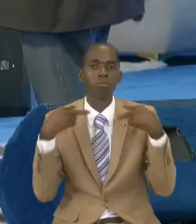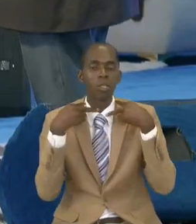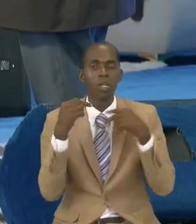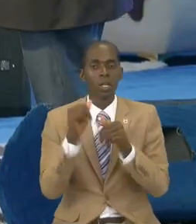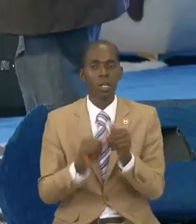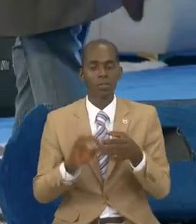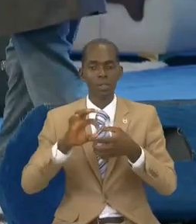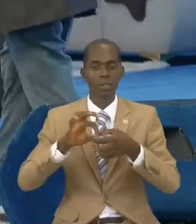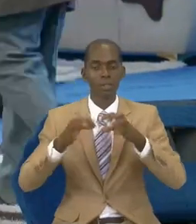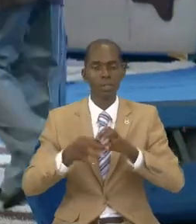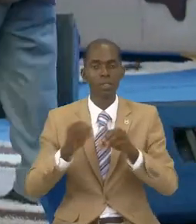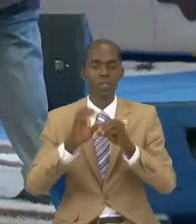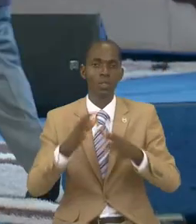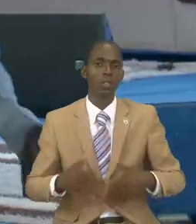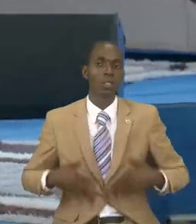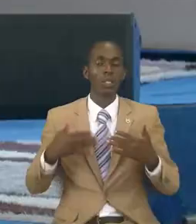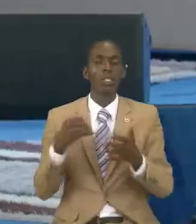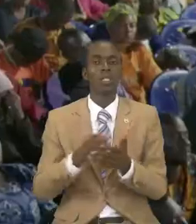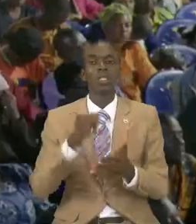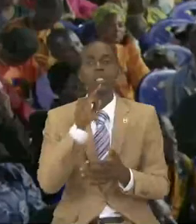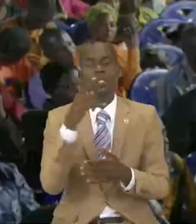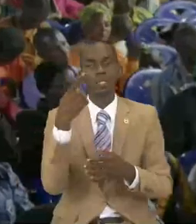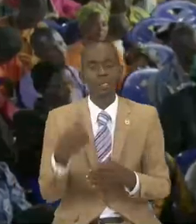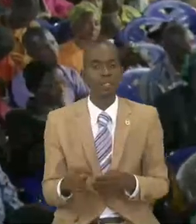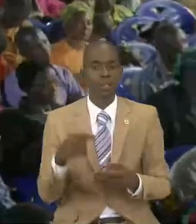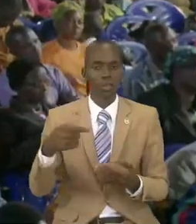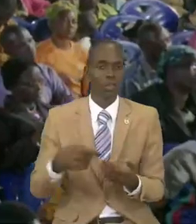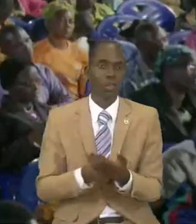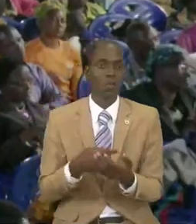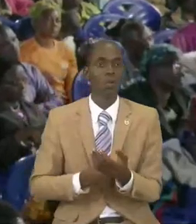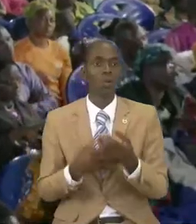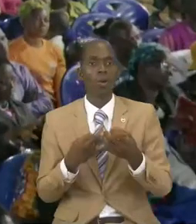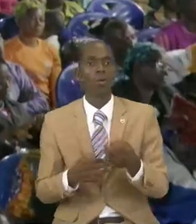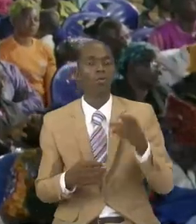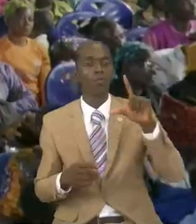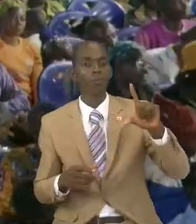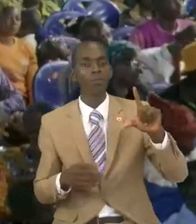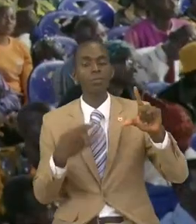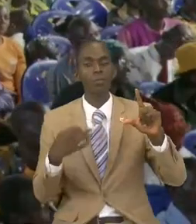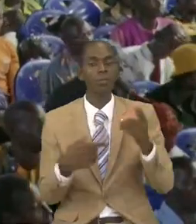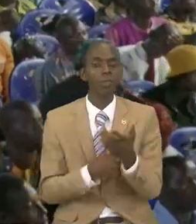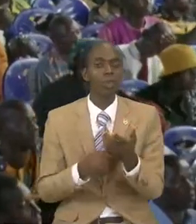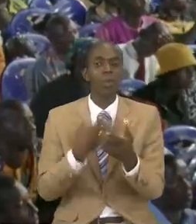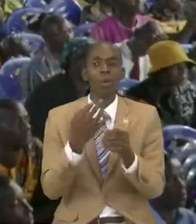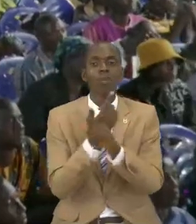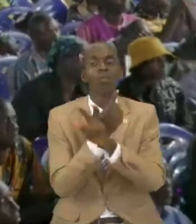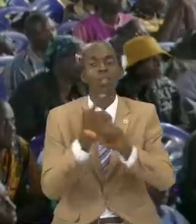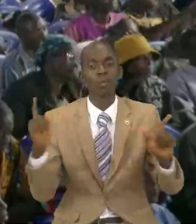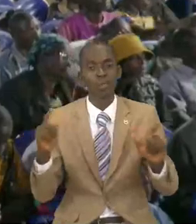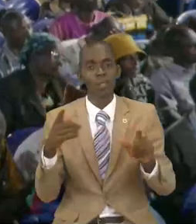et de toute chaîne de ta vie. C'est l'évangile d'amour, l'évangile de